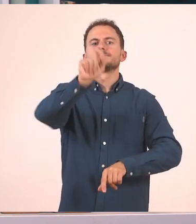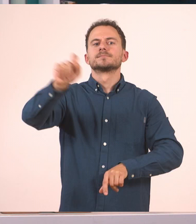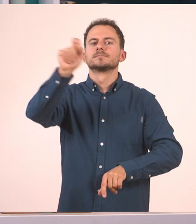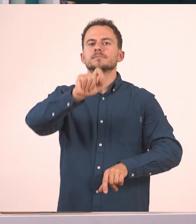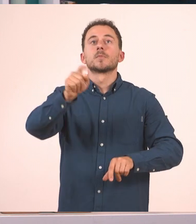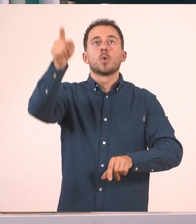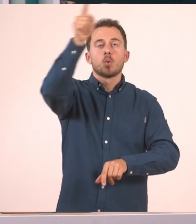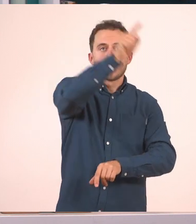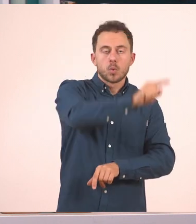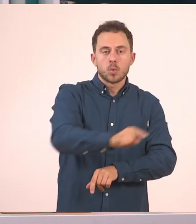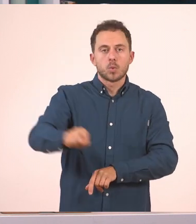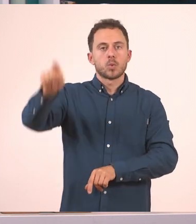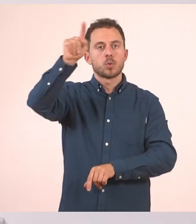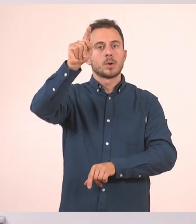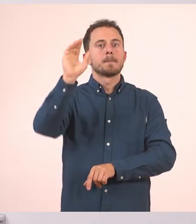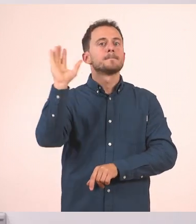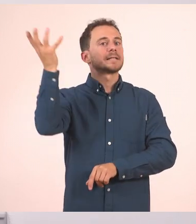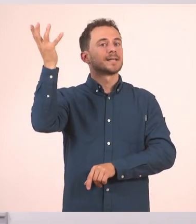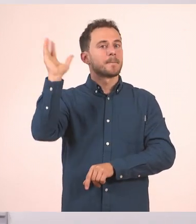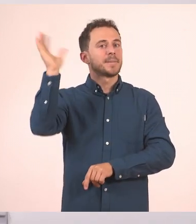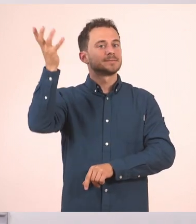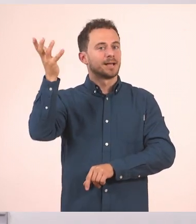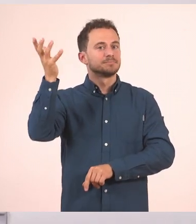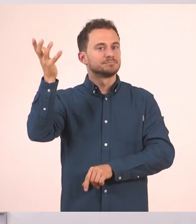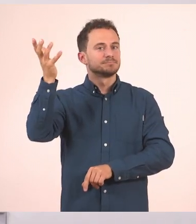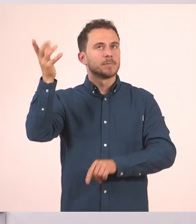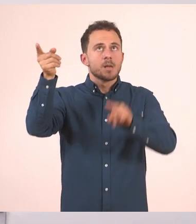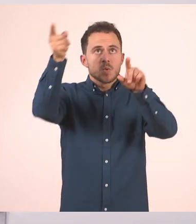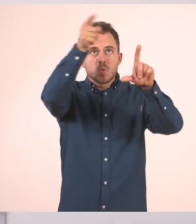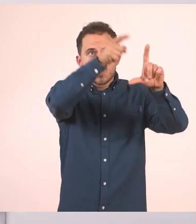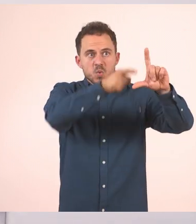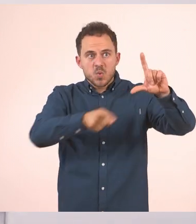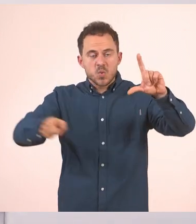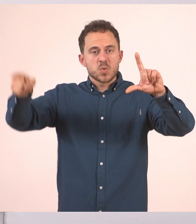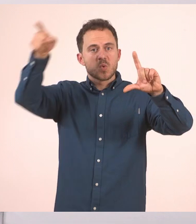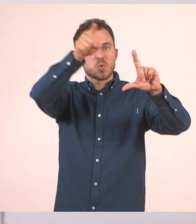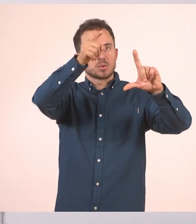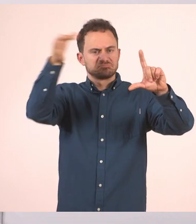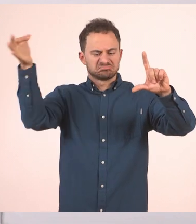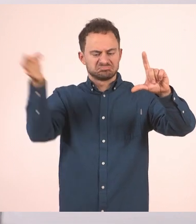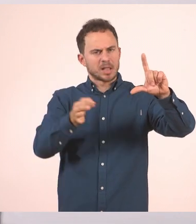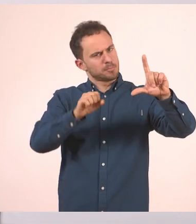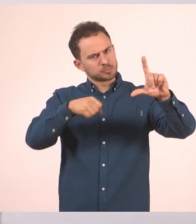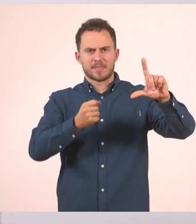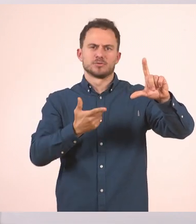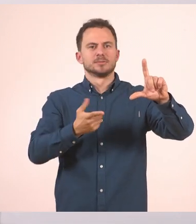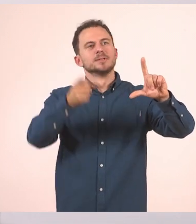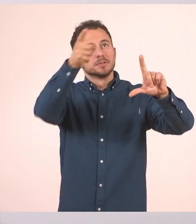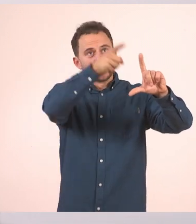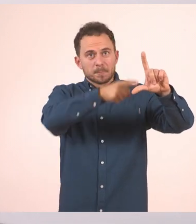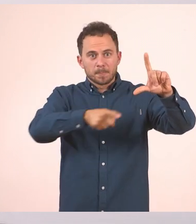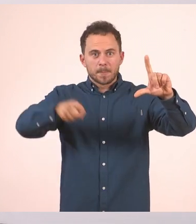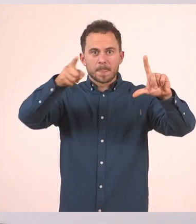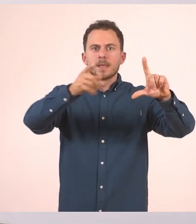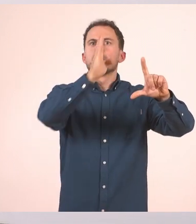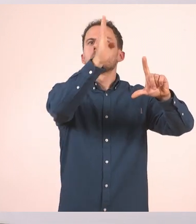Έχουμε την πίτσα μας. Θα προσπαθήσω να την κάνω όσο πιο ίσια μπορώ χωρίς γεωμετρικά όργανα. Τη χωρίζω